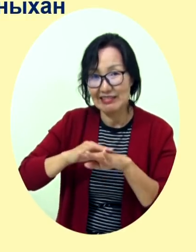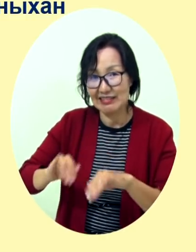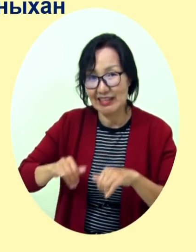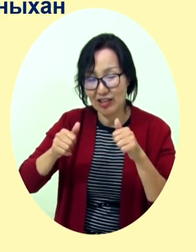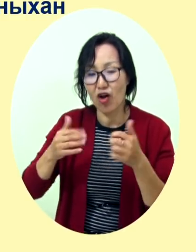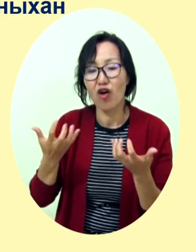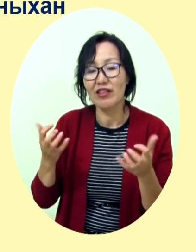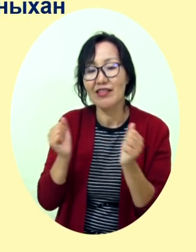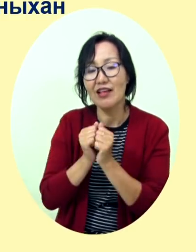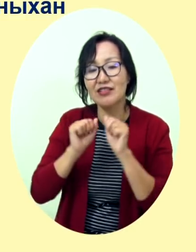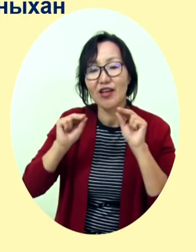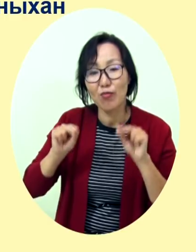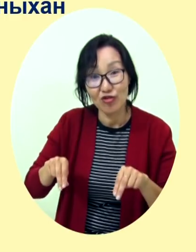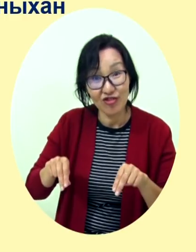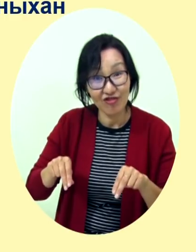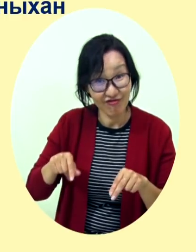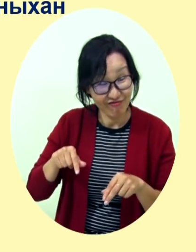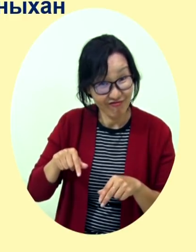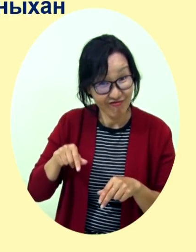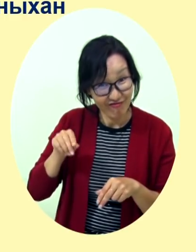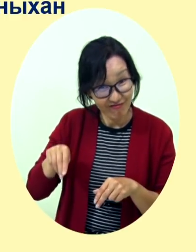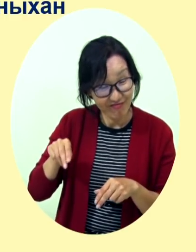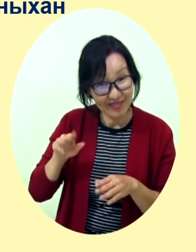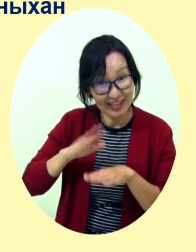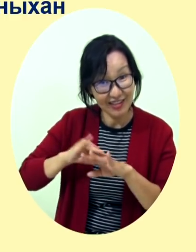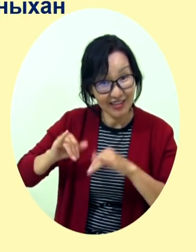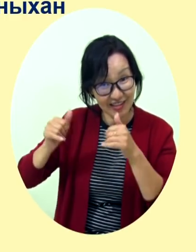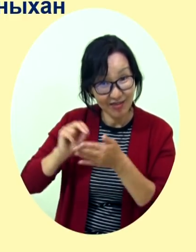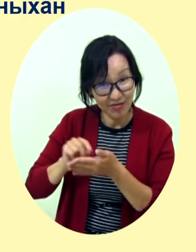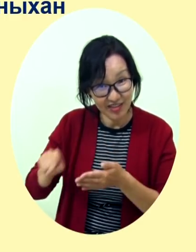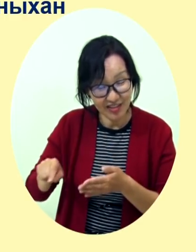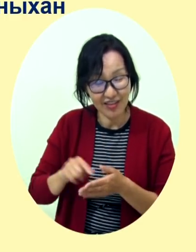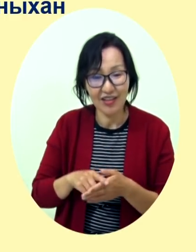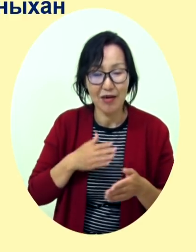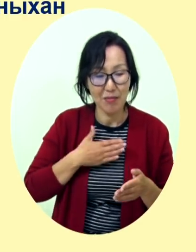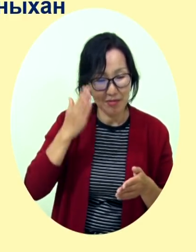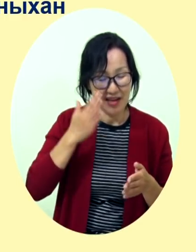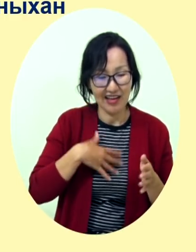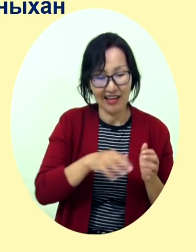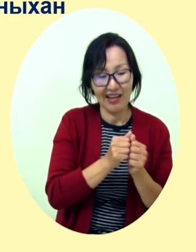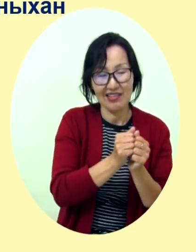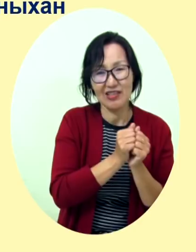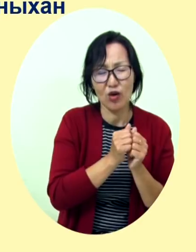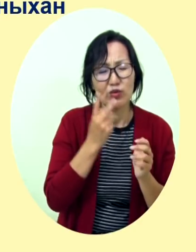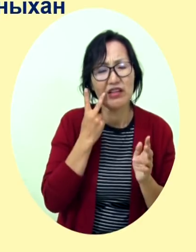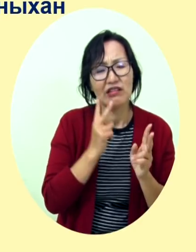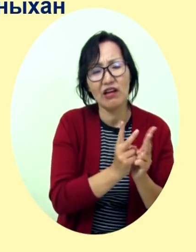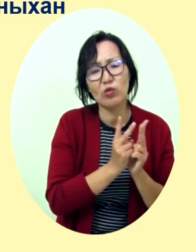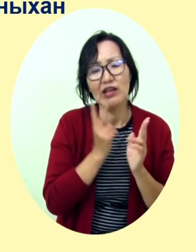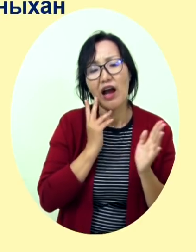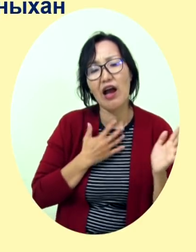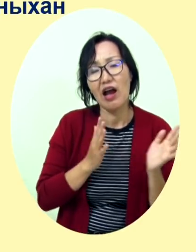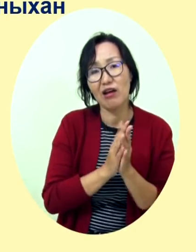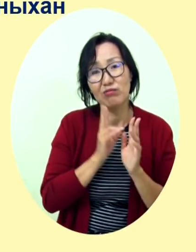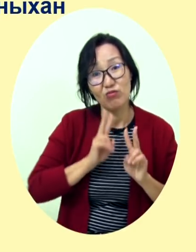олон найзтай болсон гэж засаж оруулсан байна. Би байрныхаа найз нартайгаа үргэлж хамт